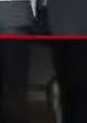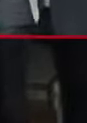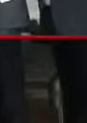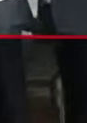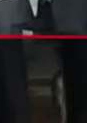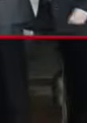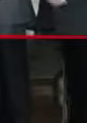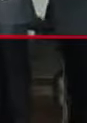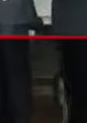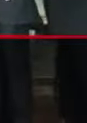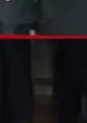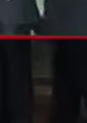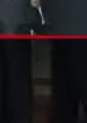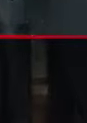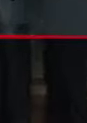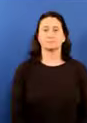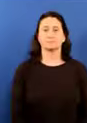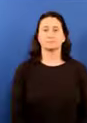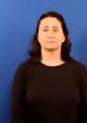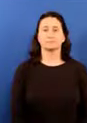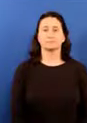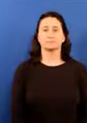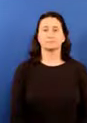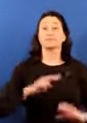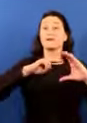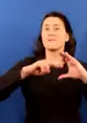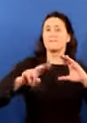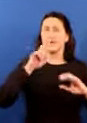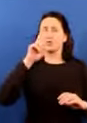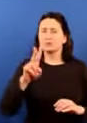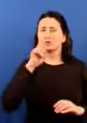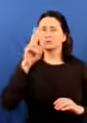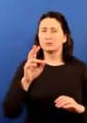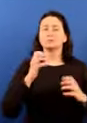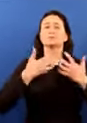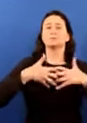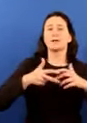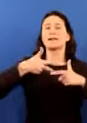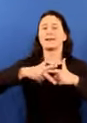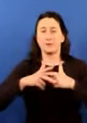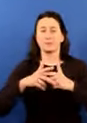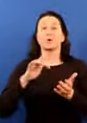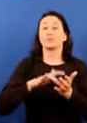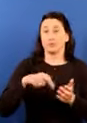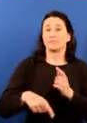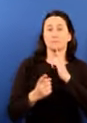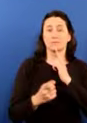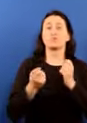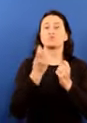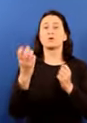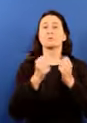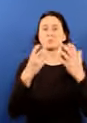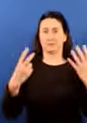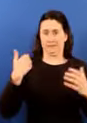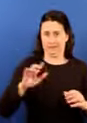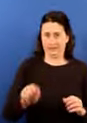Bizkaiko aldun nagusi Jose Luis Bilbaok makina erremitaren 27. bi urteko azokaren inaugurazioan parte hartu du bek azokan, eta balio eman dio